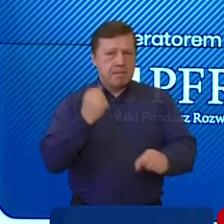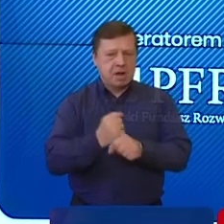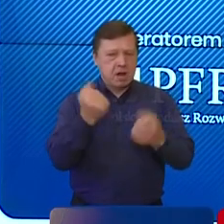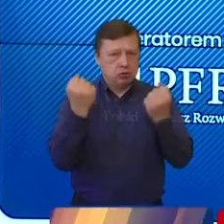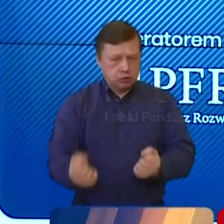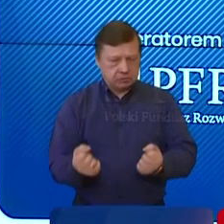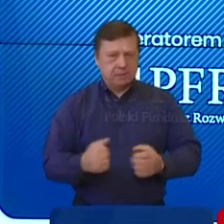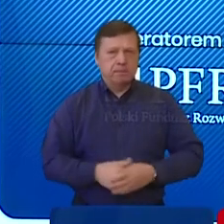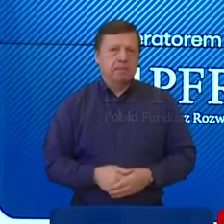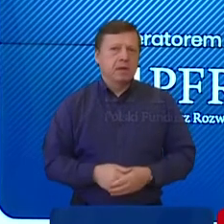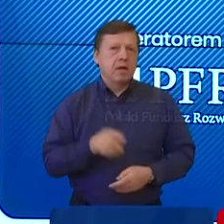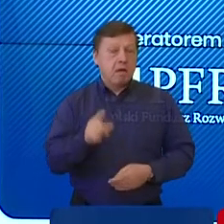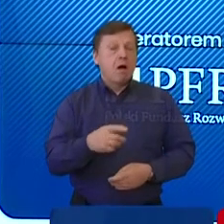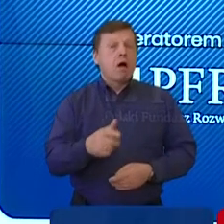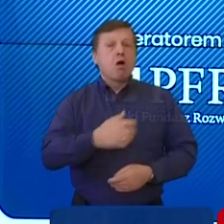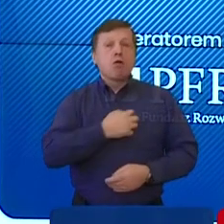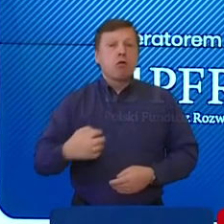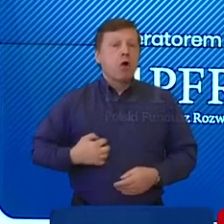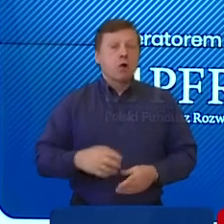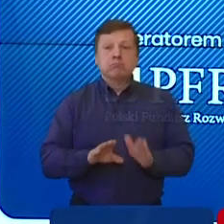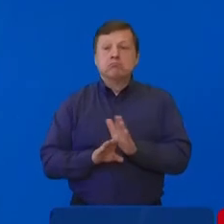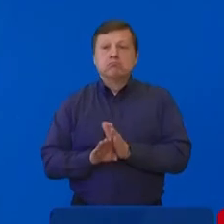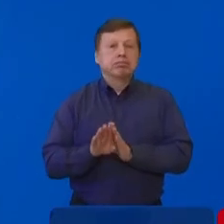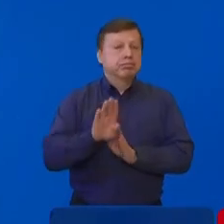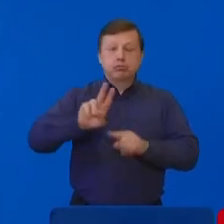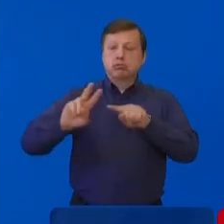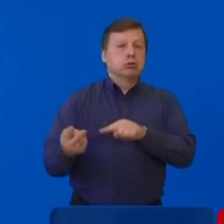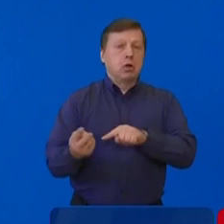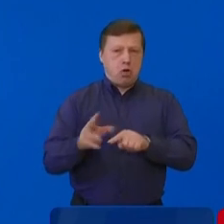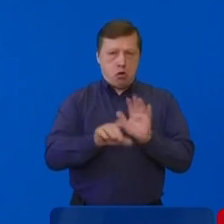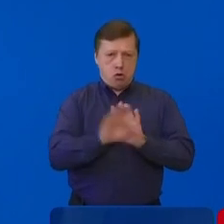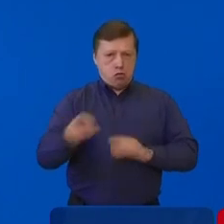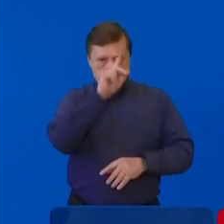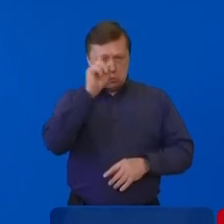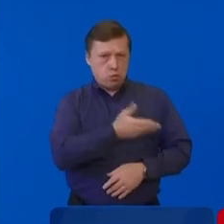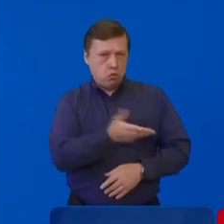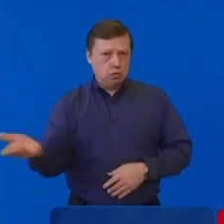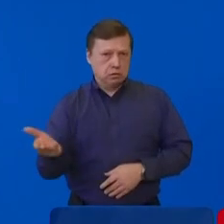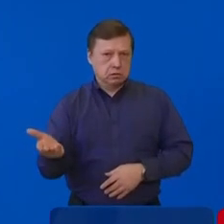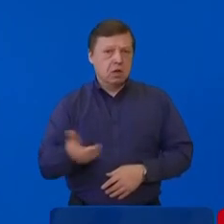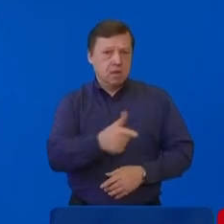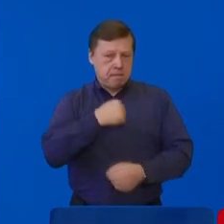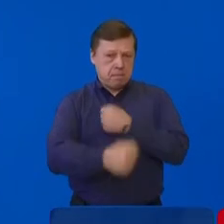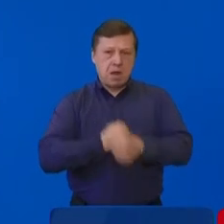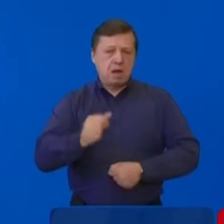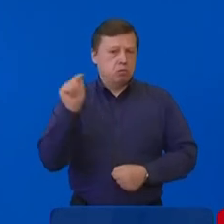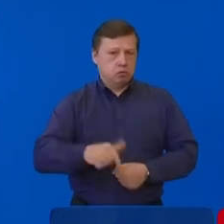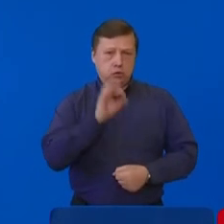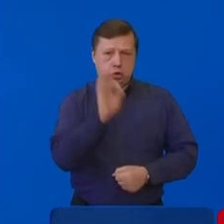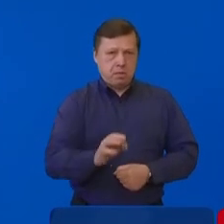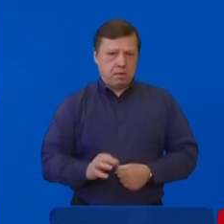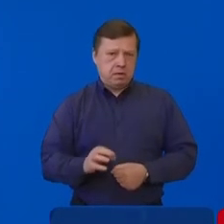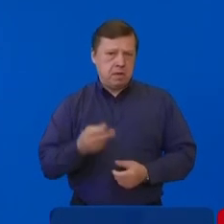Siła gospodarki bierze się z ludzkiej pracy. Ta praca musi być godna, jak najlepiej